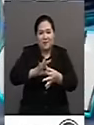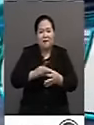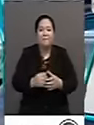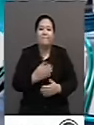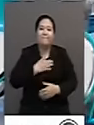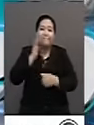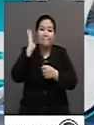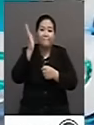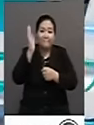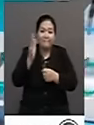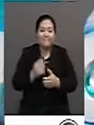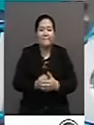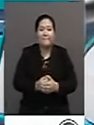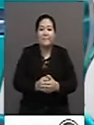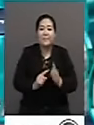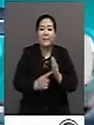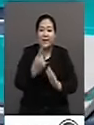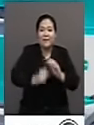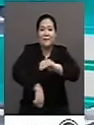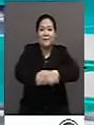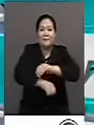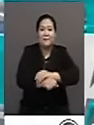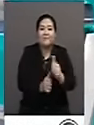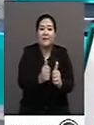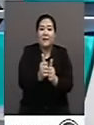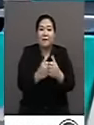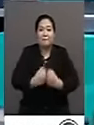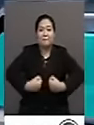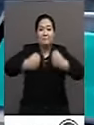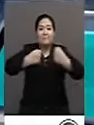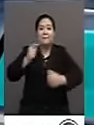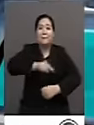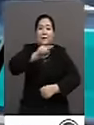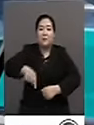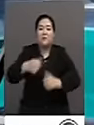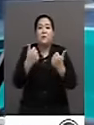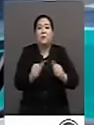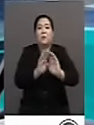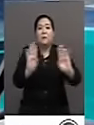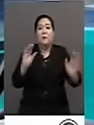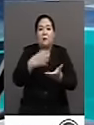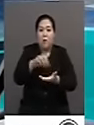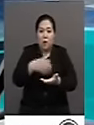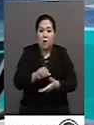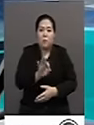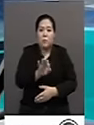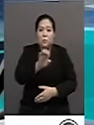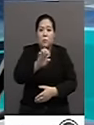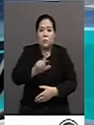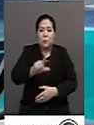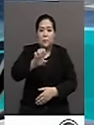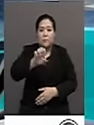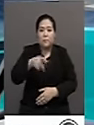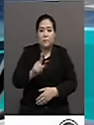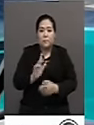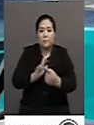ข่าวแรกไปดูกันที่ควันหลงเกมบรรยากาศฟุตบอลลีกอังกฤษนะครับเจนครอปออกมาเปิดเผยว่าฟิลิเป้คูตินโญ่ครับลูกทีมคนเก่งนั้นมีอาการบาดเ